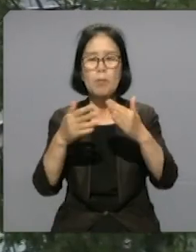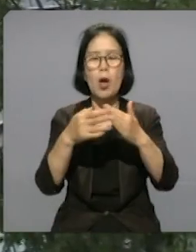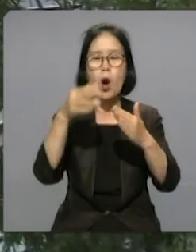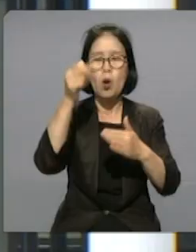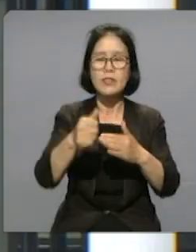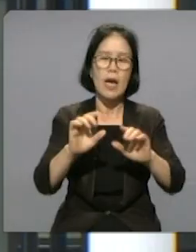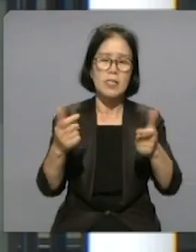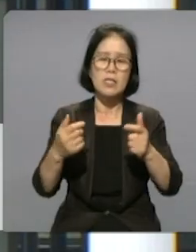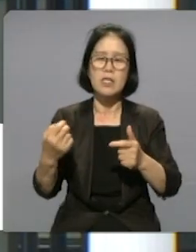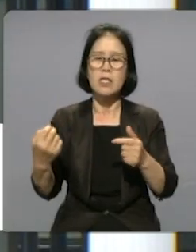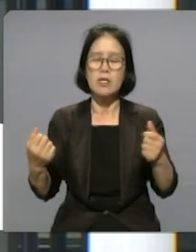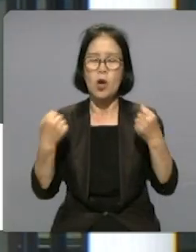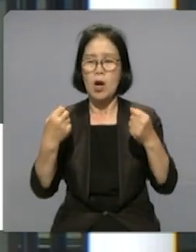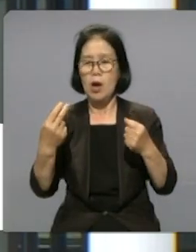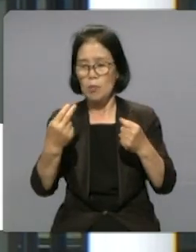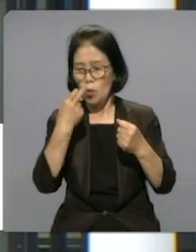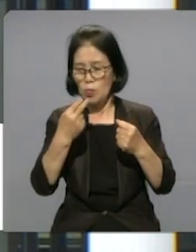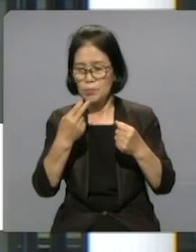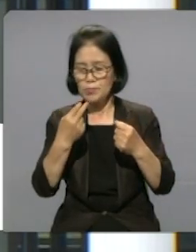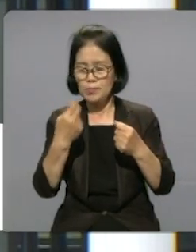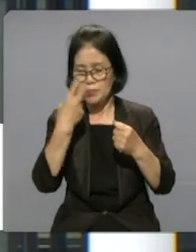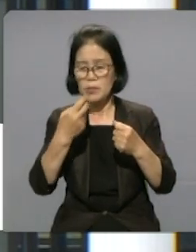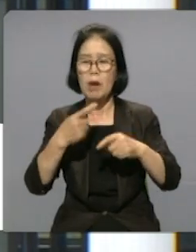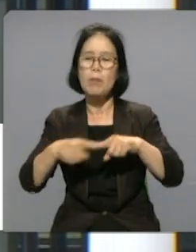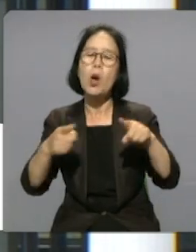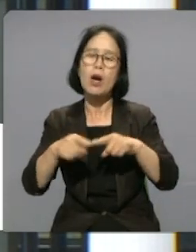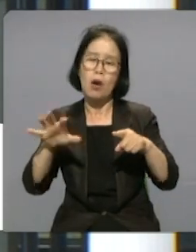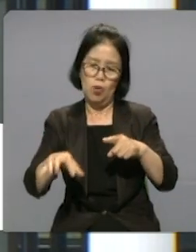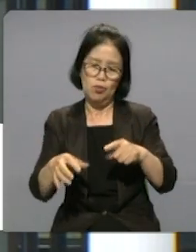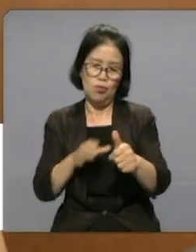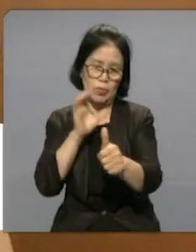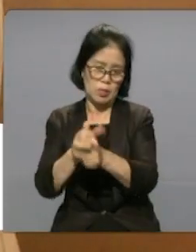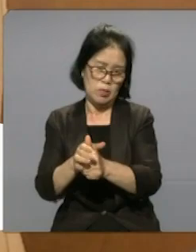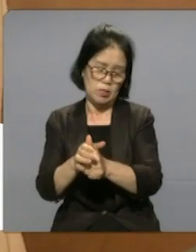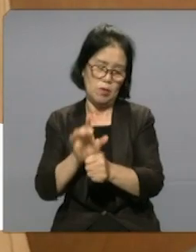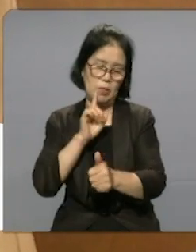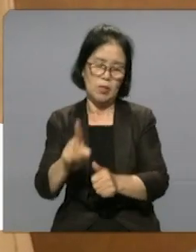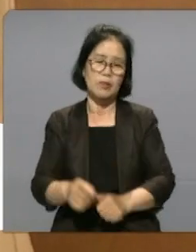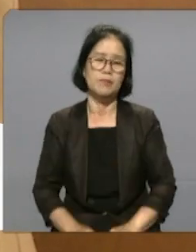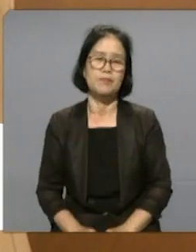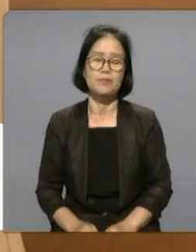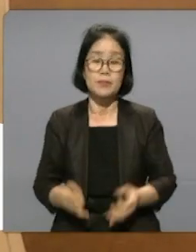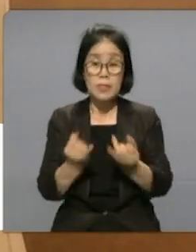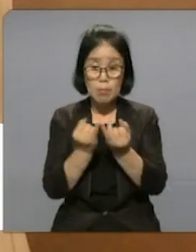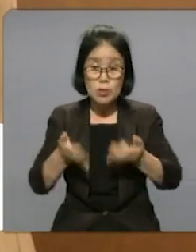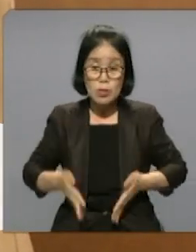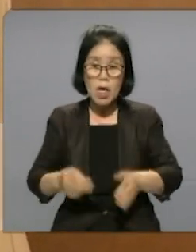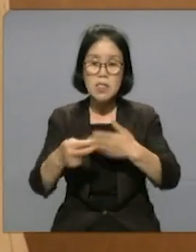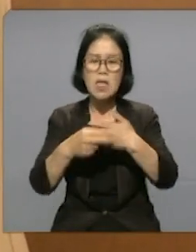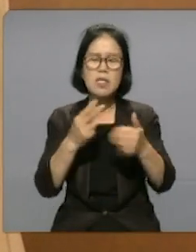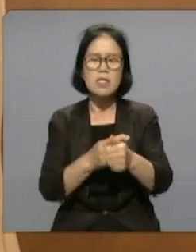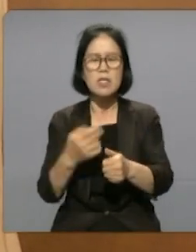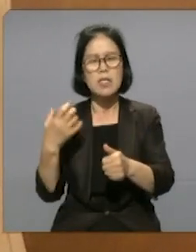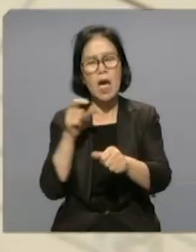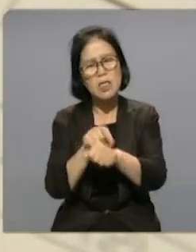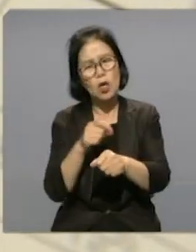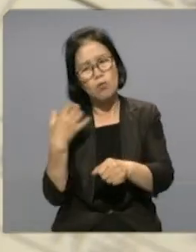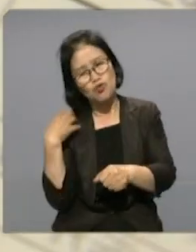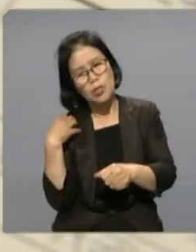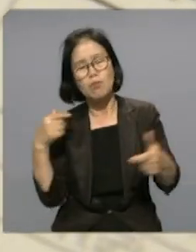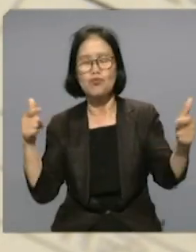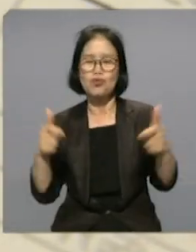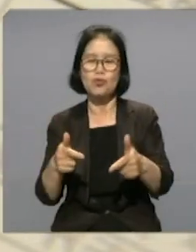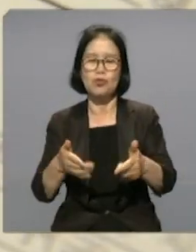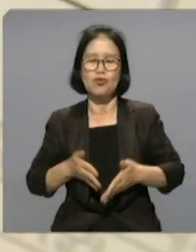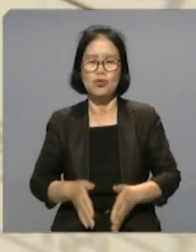아닌 건강보험심사평가원으로 해야 한다는 주장도 제기됐습니다. 산부인과 의사들의 행정 부담을 줄여